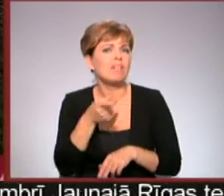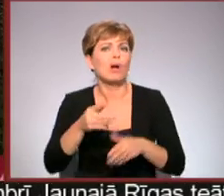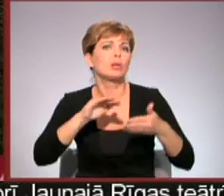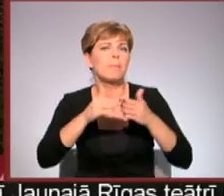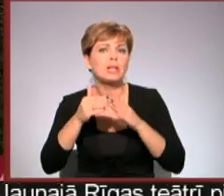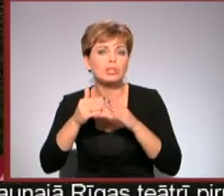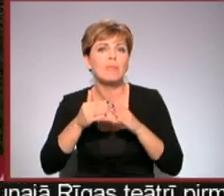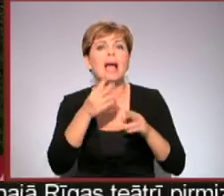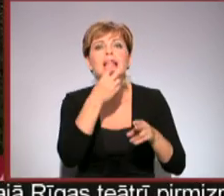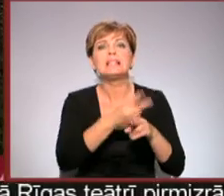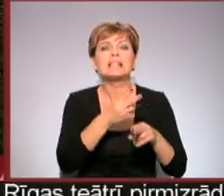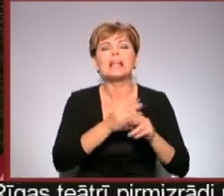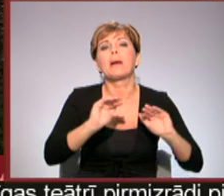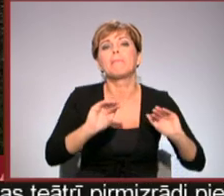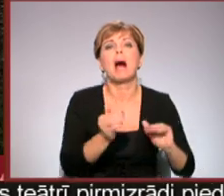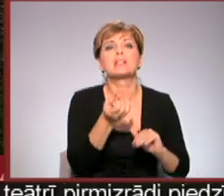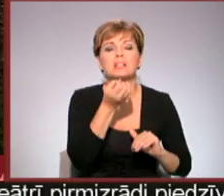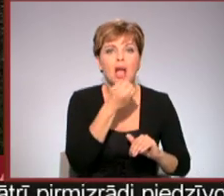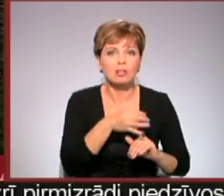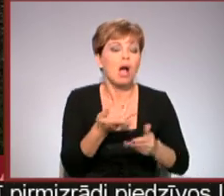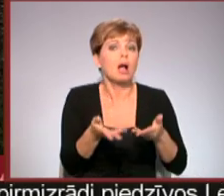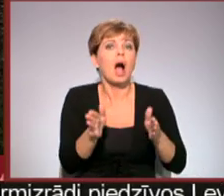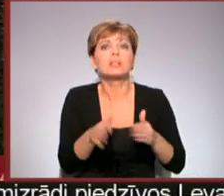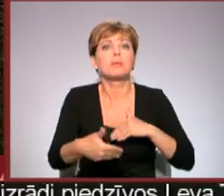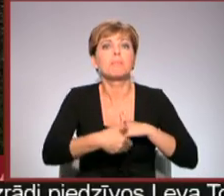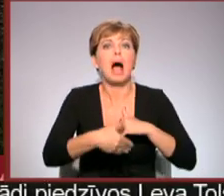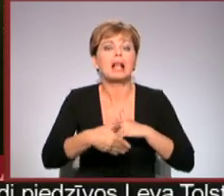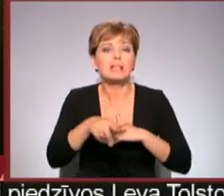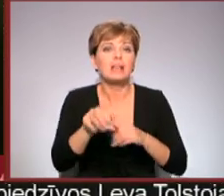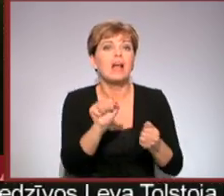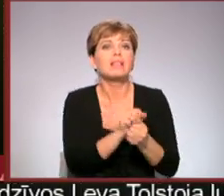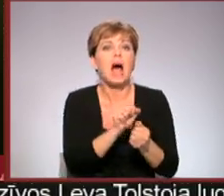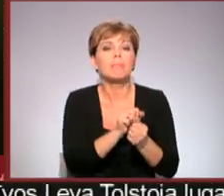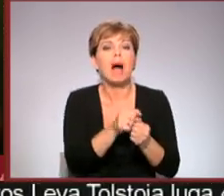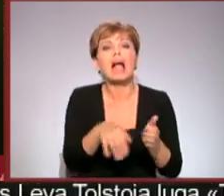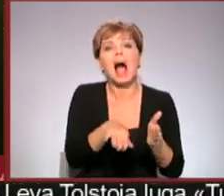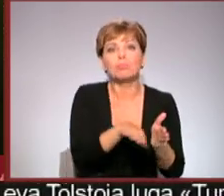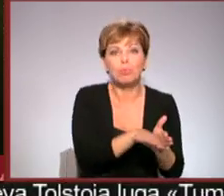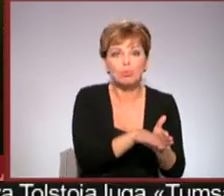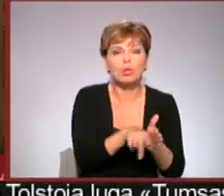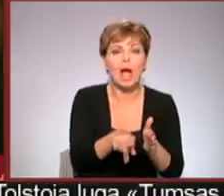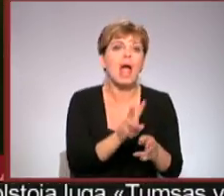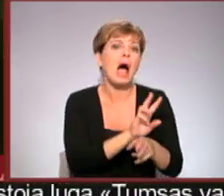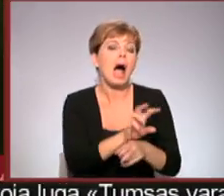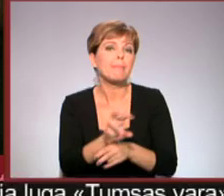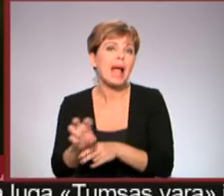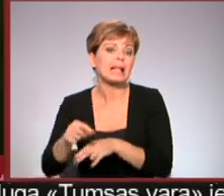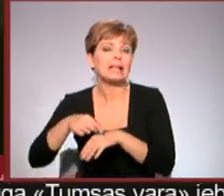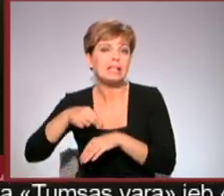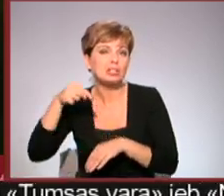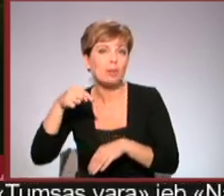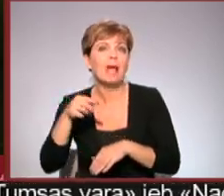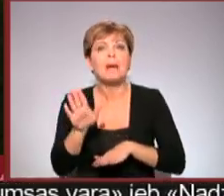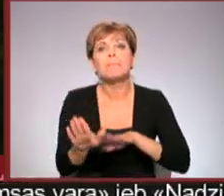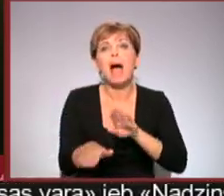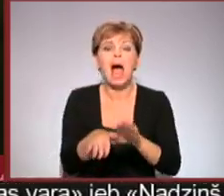visi vajag izskriet uz mazdārziņu, jo mēs, un kas mums palīdz, mums padzīst tā dabas klātbūtne. Dabas klātbūtne apmeklētāji var izjust ar savām